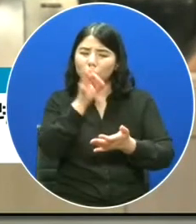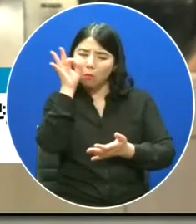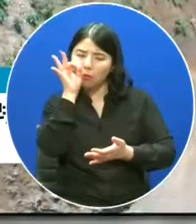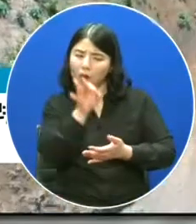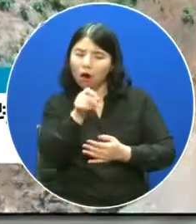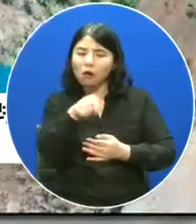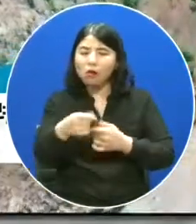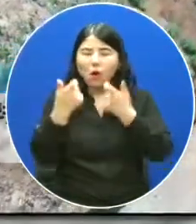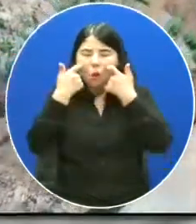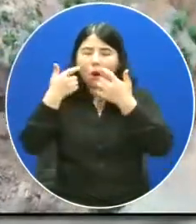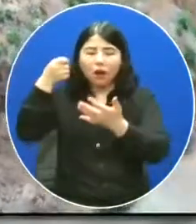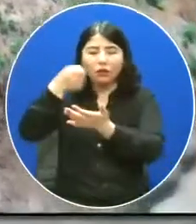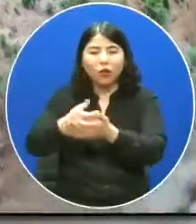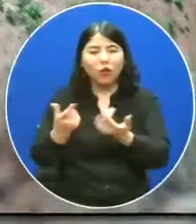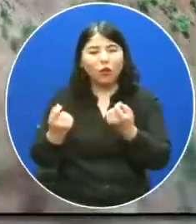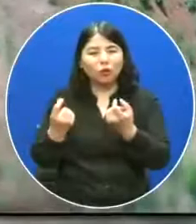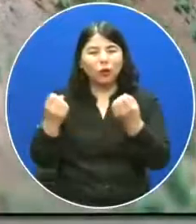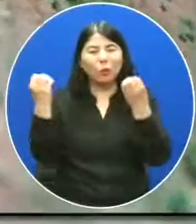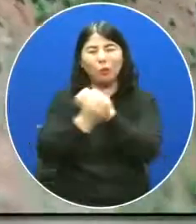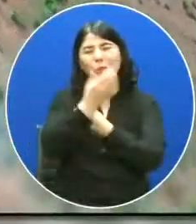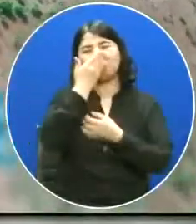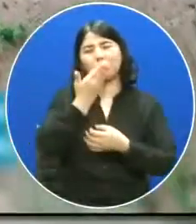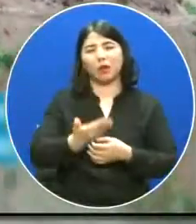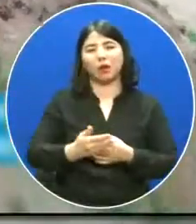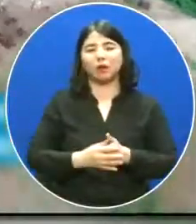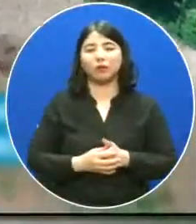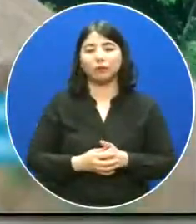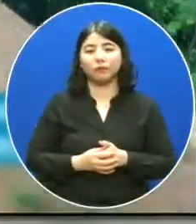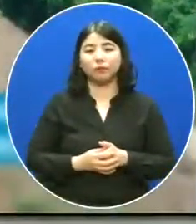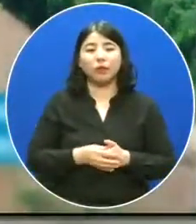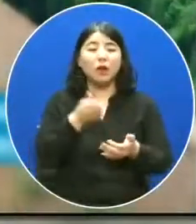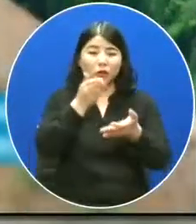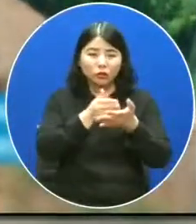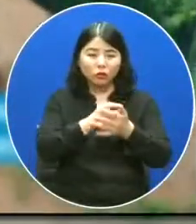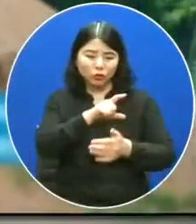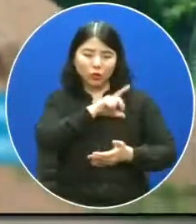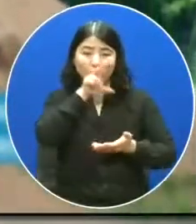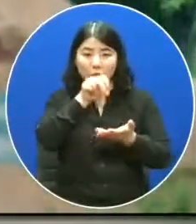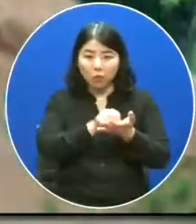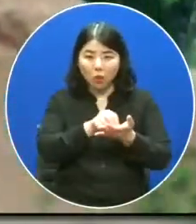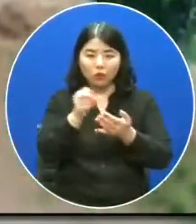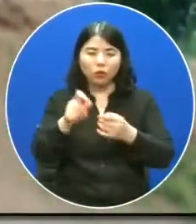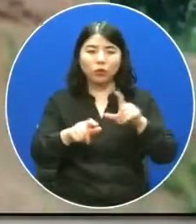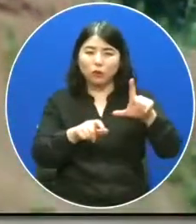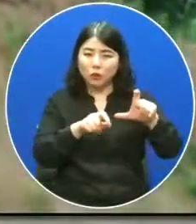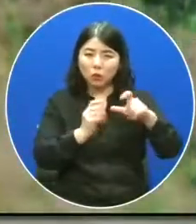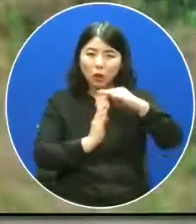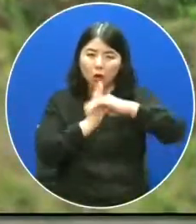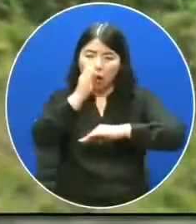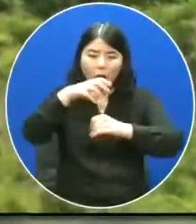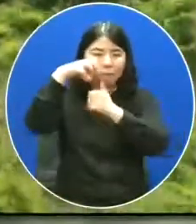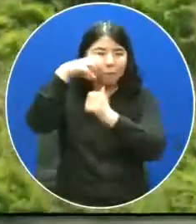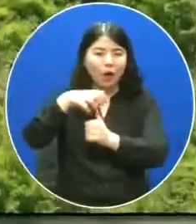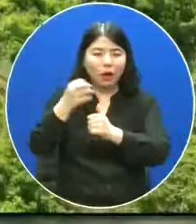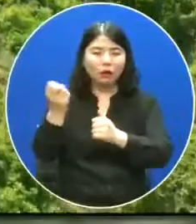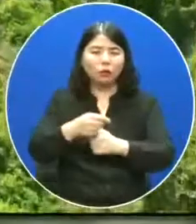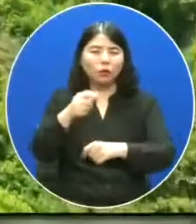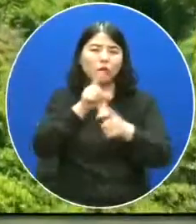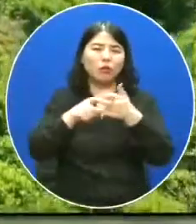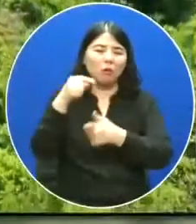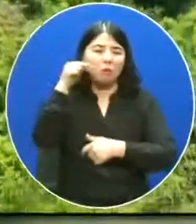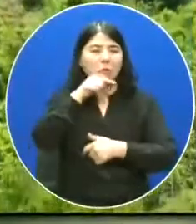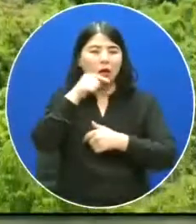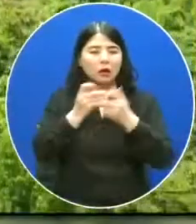뉴스만 보면 확정된 것으로 오해할 여지가 있습니다. 뉴스의 제목도 15도 넘으면 제동,